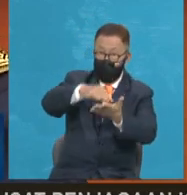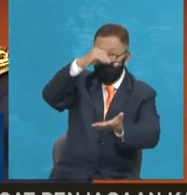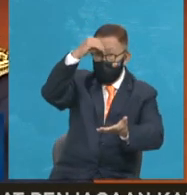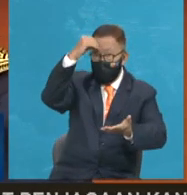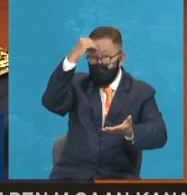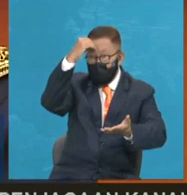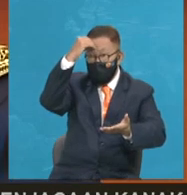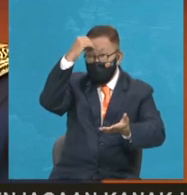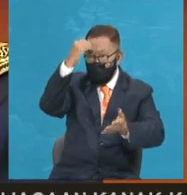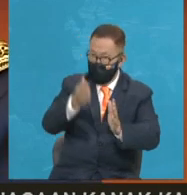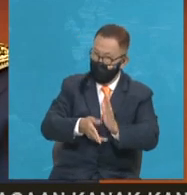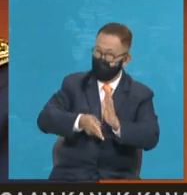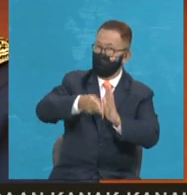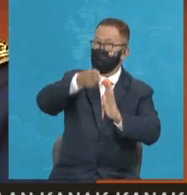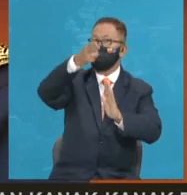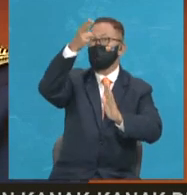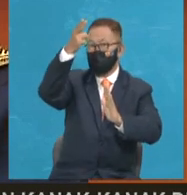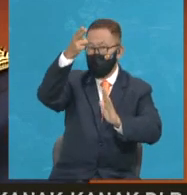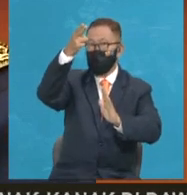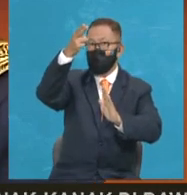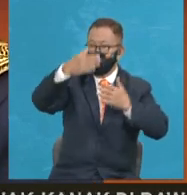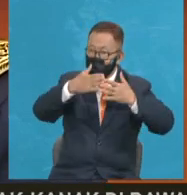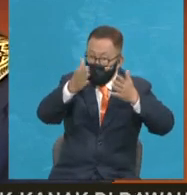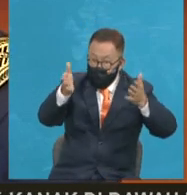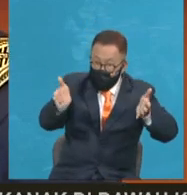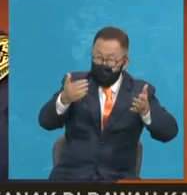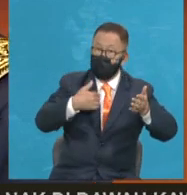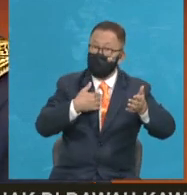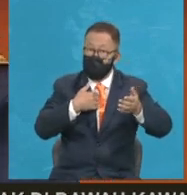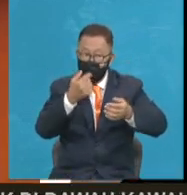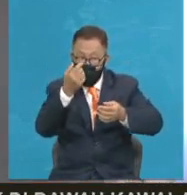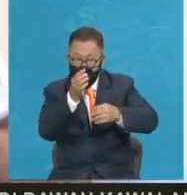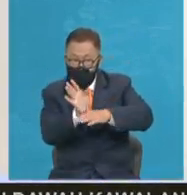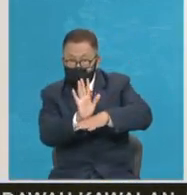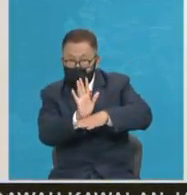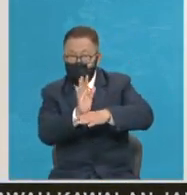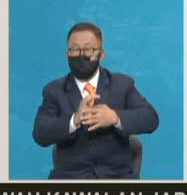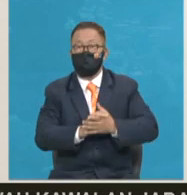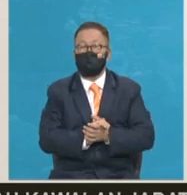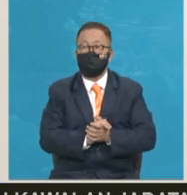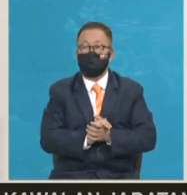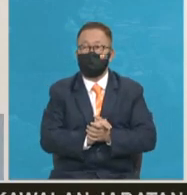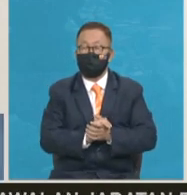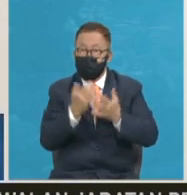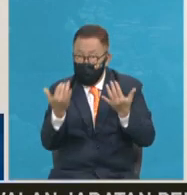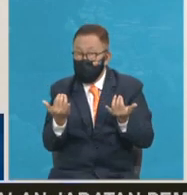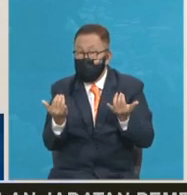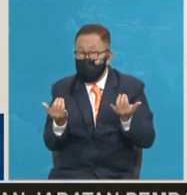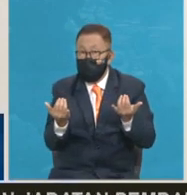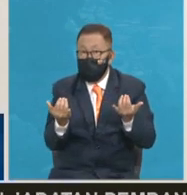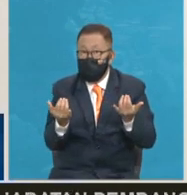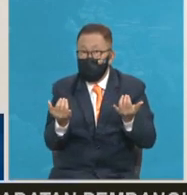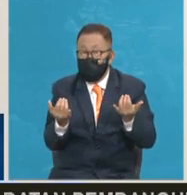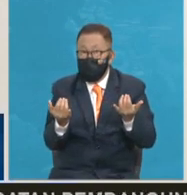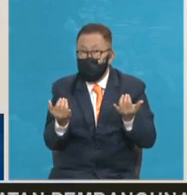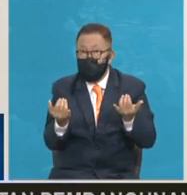ke institusi yang lebih tinggi untuk meluaskan bidang saya Hai kalau misalnya dari segi